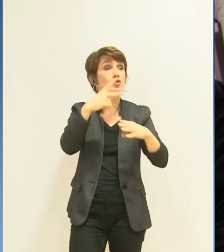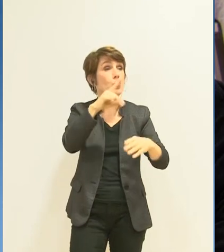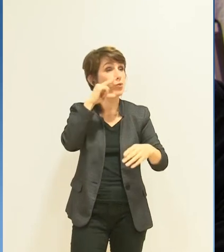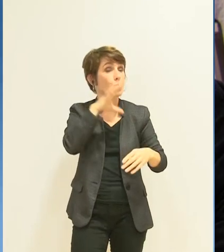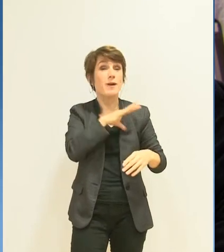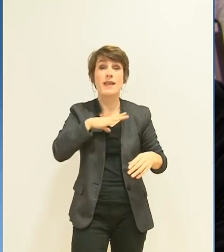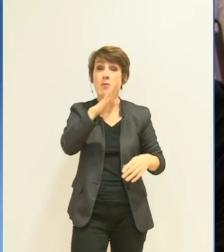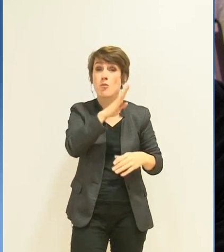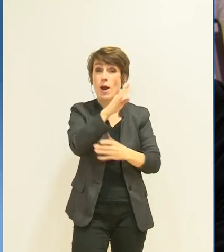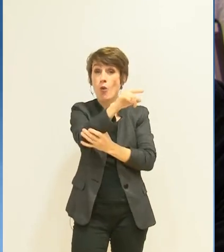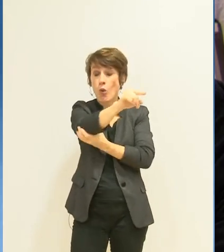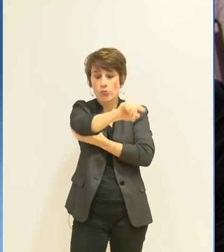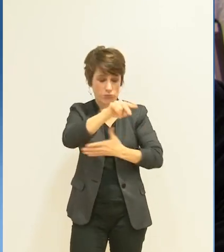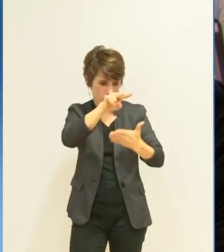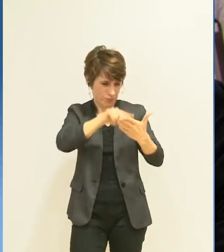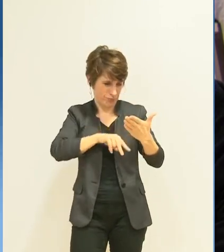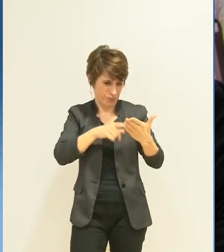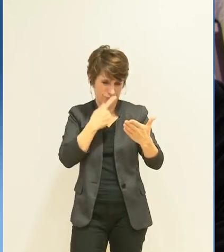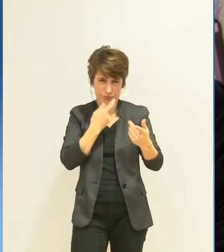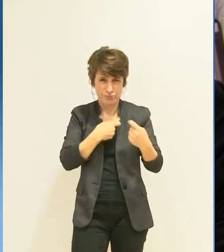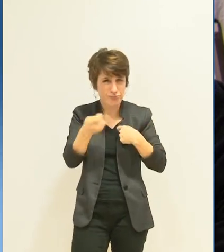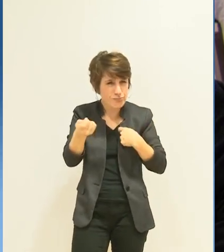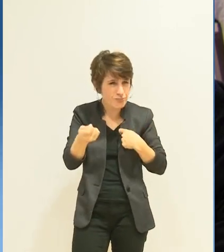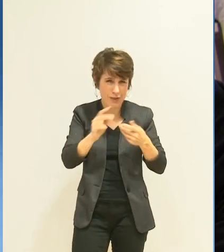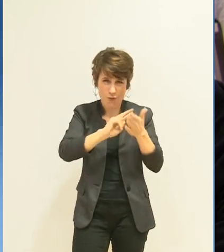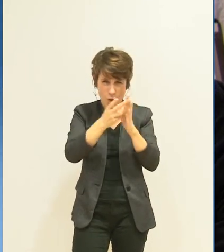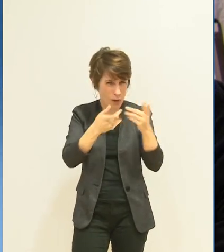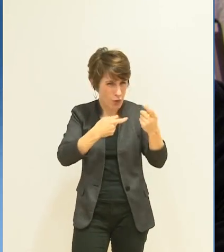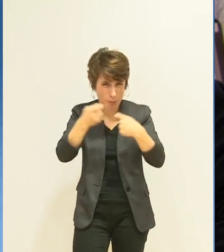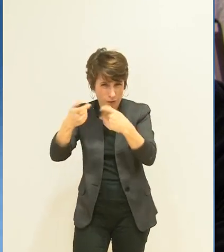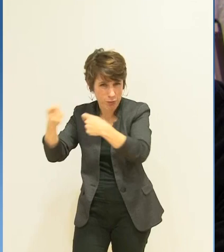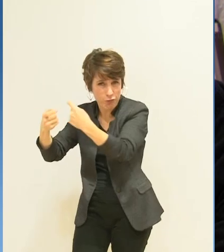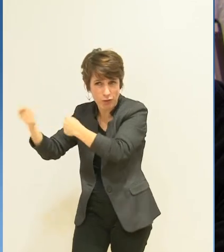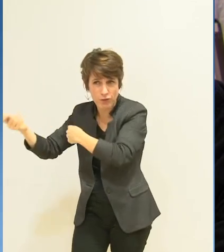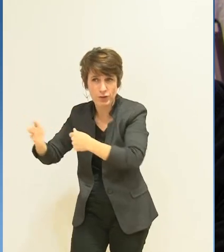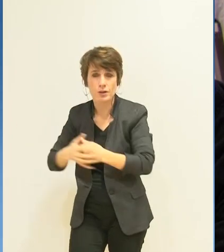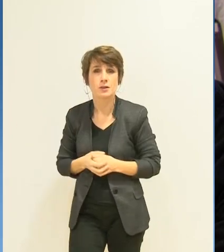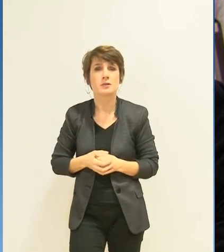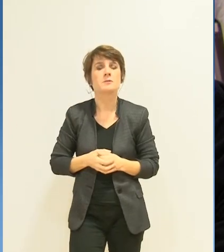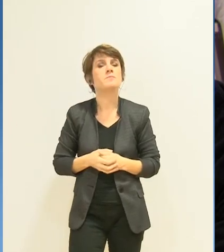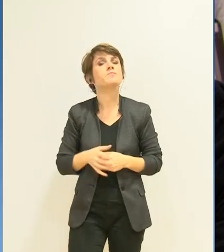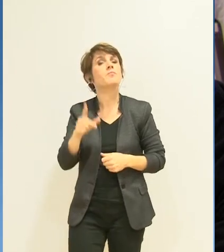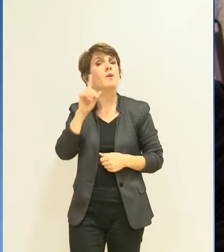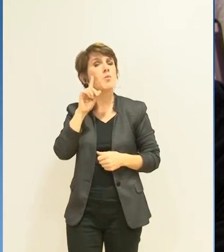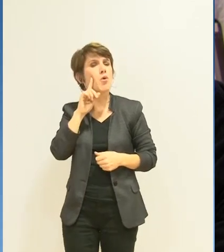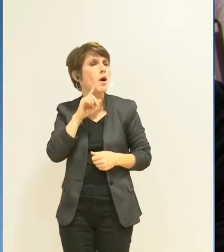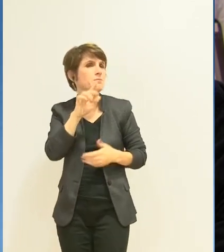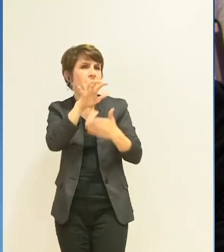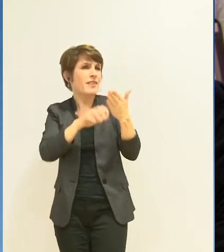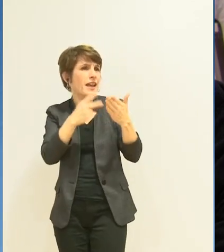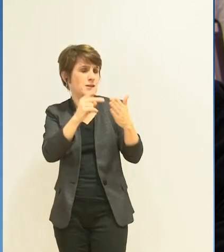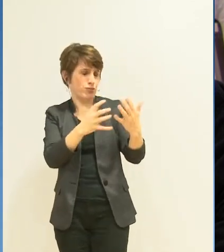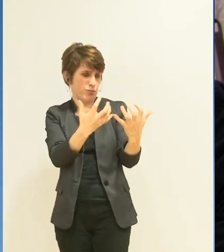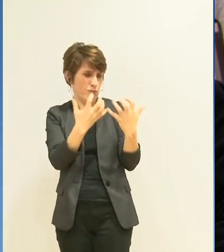représente une véritable contradiction dans les termes qu'est-ce qui est mis en exergue ce que